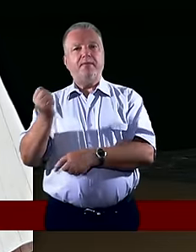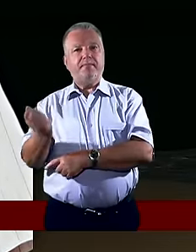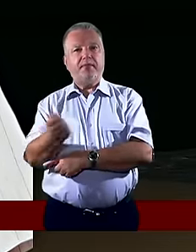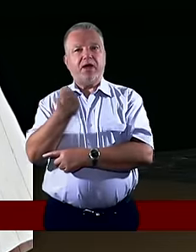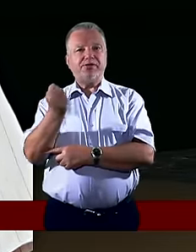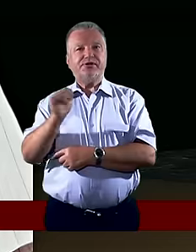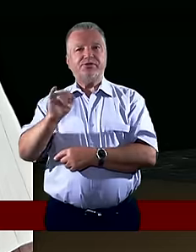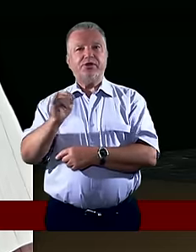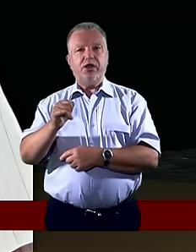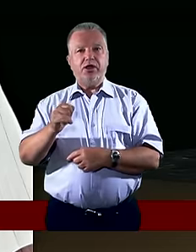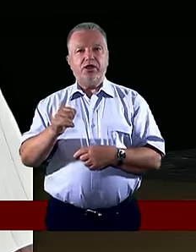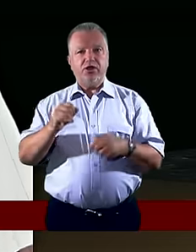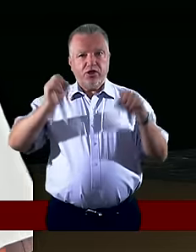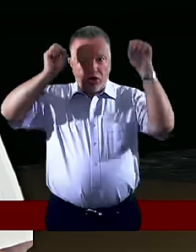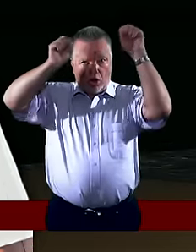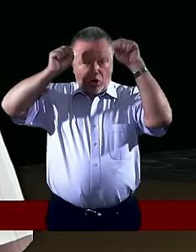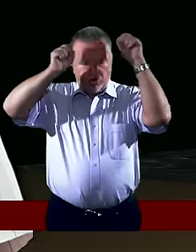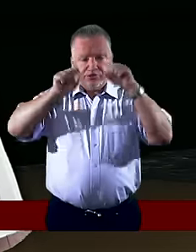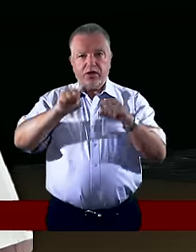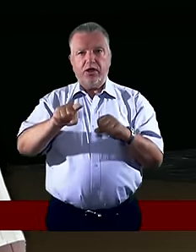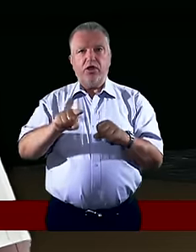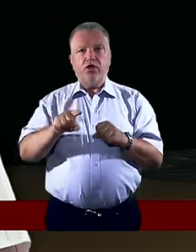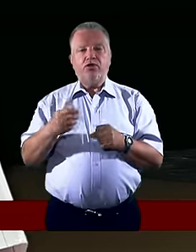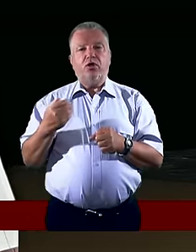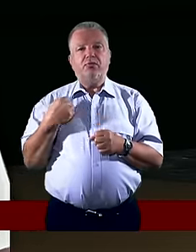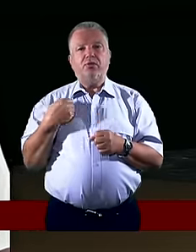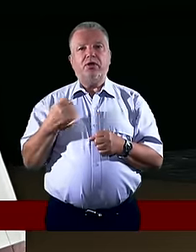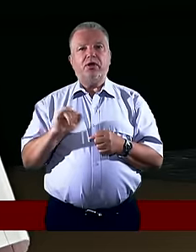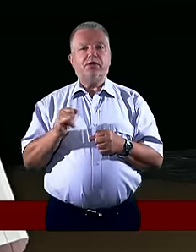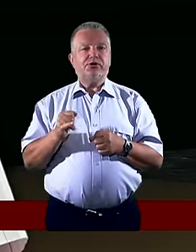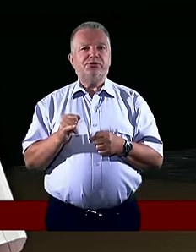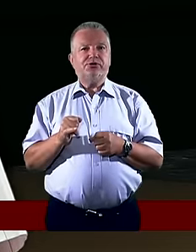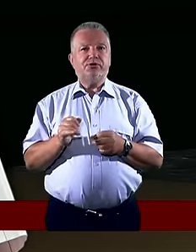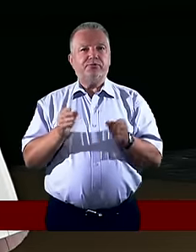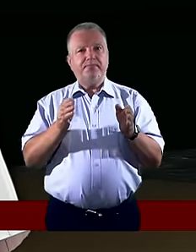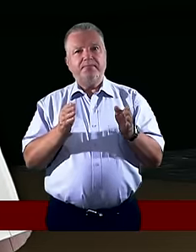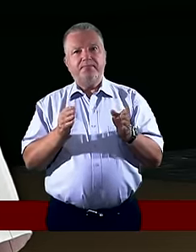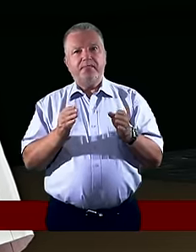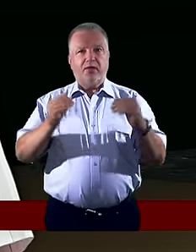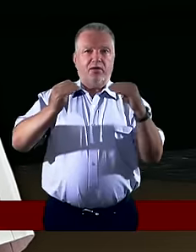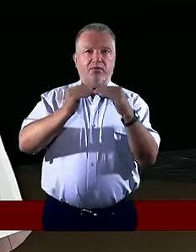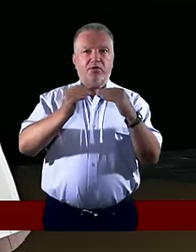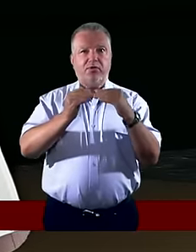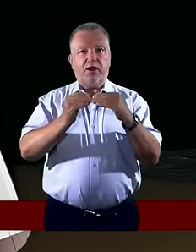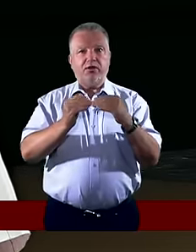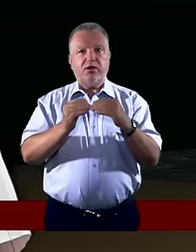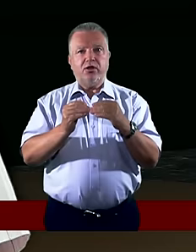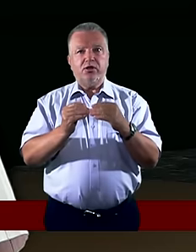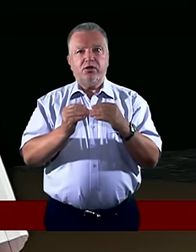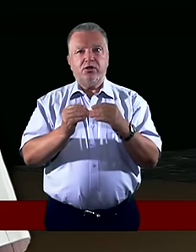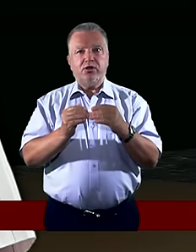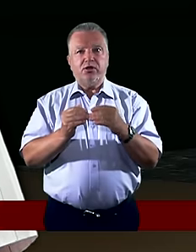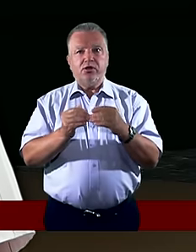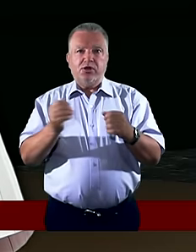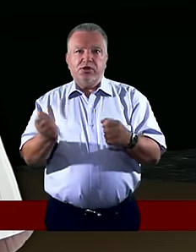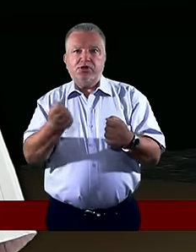i stado to musiały być jakieś proporcje. Stado nie mogło być za duże ani za małe, tylko musiało